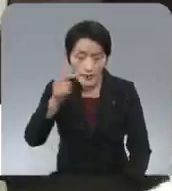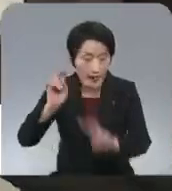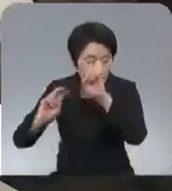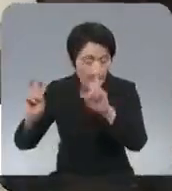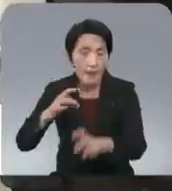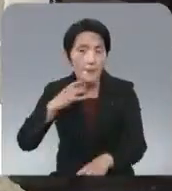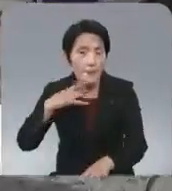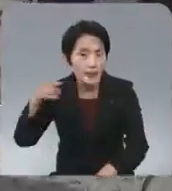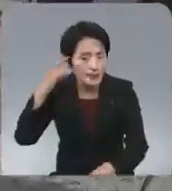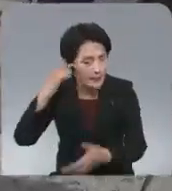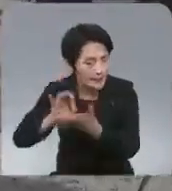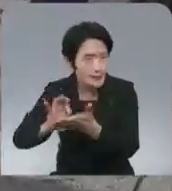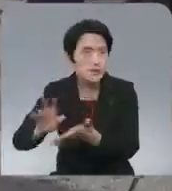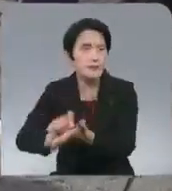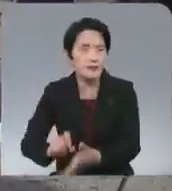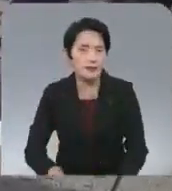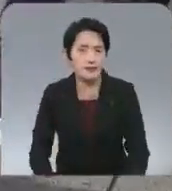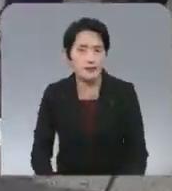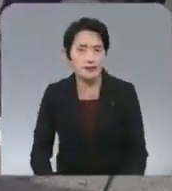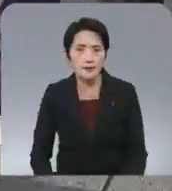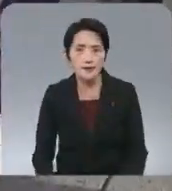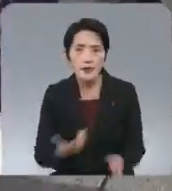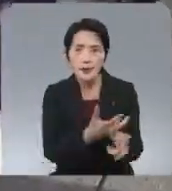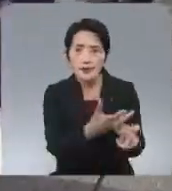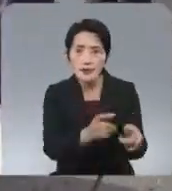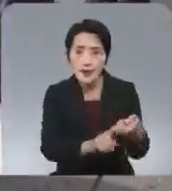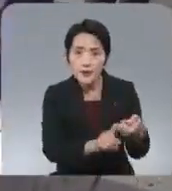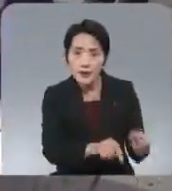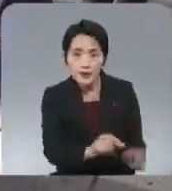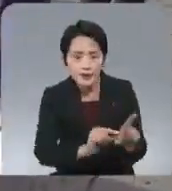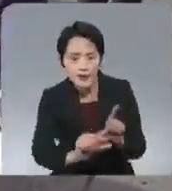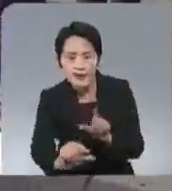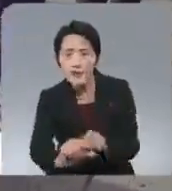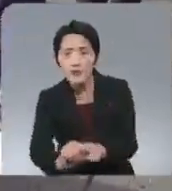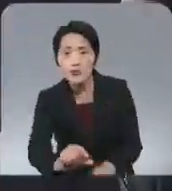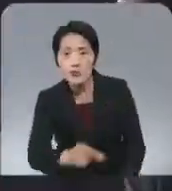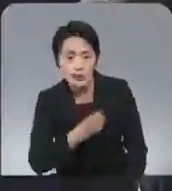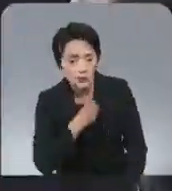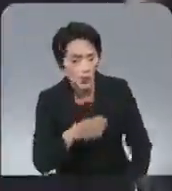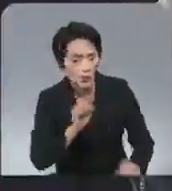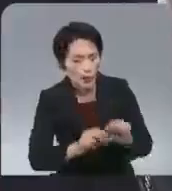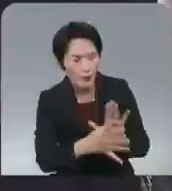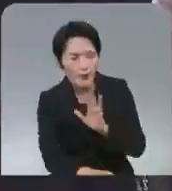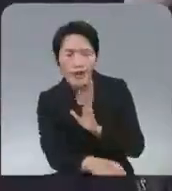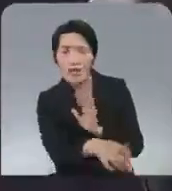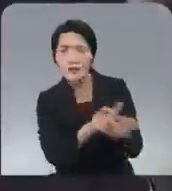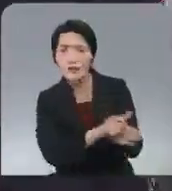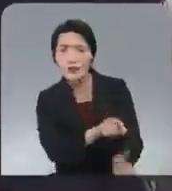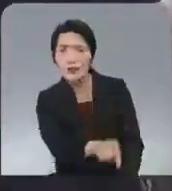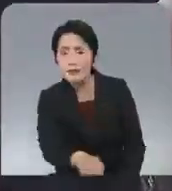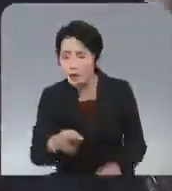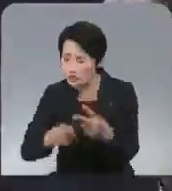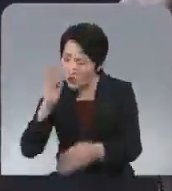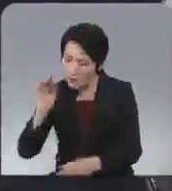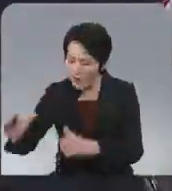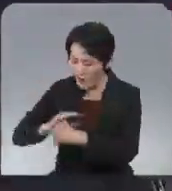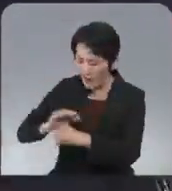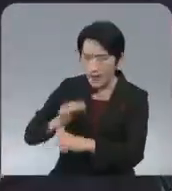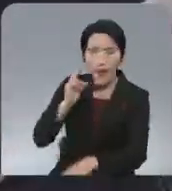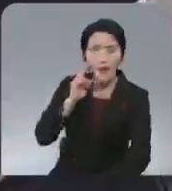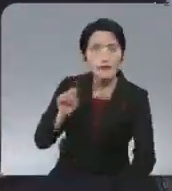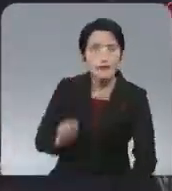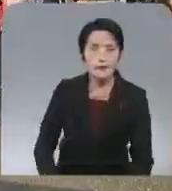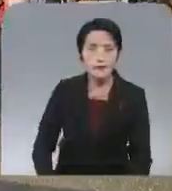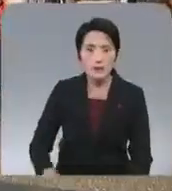thường cho rằng Chính phủ đã thông đồng với lợi ích của giới tài phiệt mà không hề quan tâm tới đời sống người dân và nền kinh tế công đoàn này cũng chỉ trích